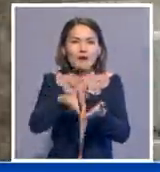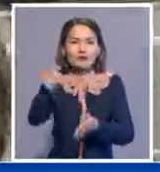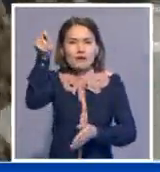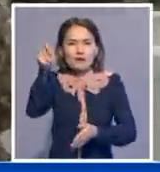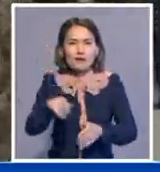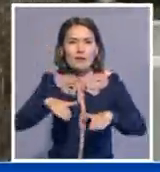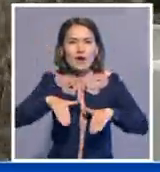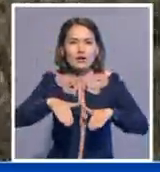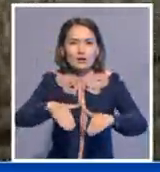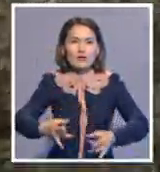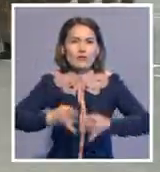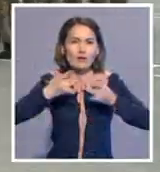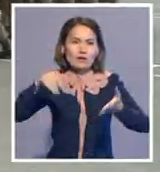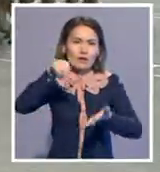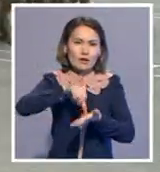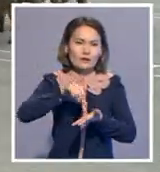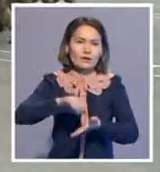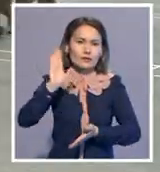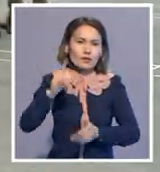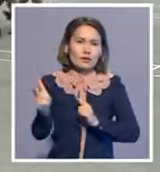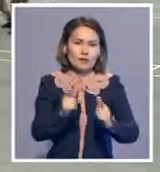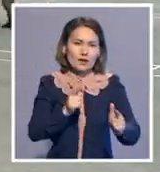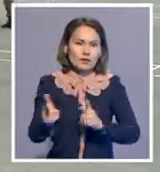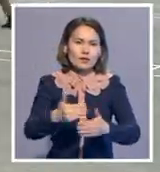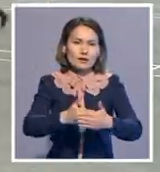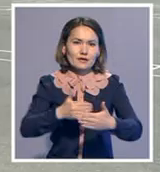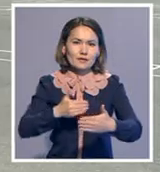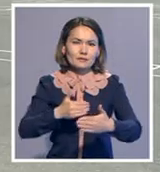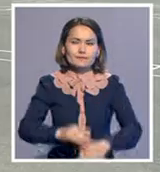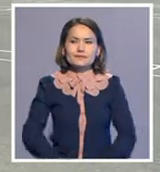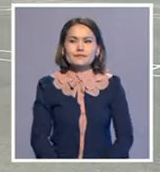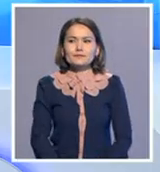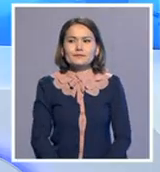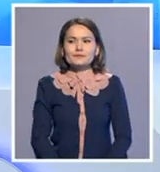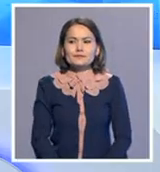Астанада жалғастырады. Әлия Таласова, Бақытжан Едігеев, Қазақстан ұлттық телеарнасы, Ақтөбе.